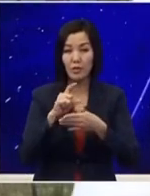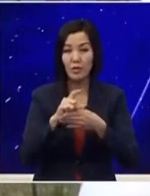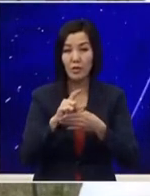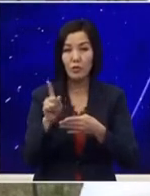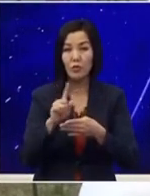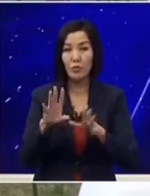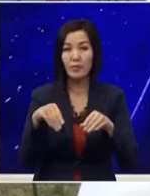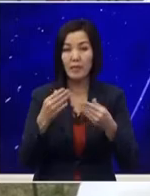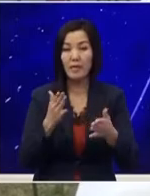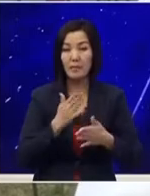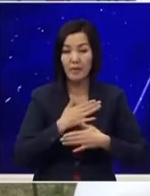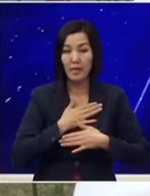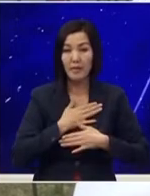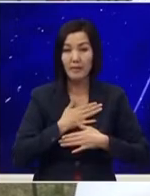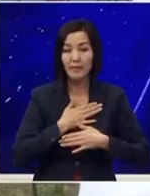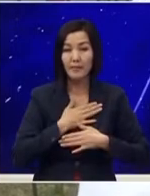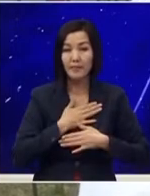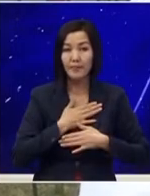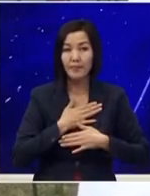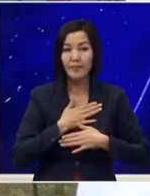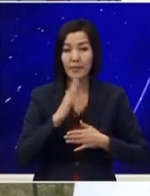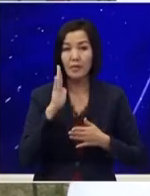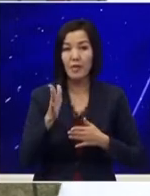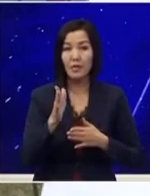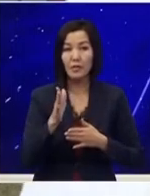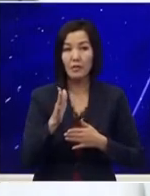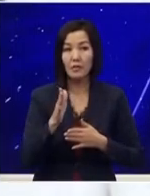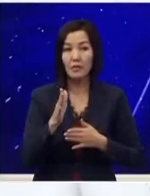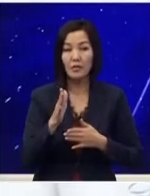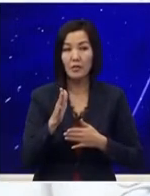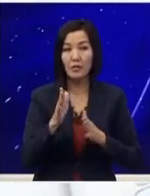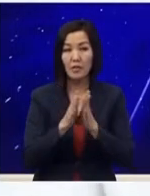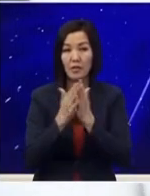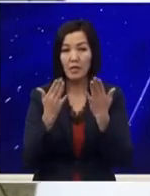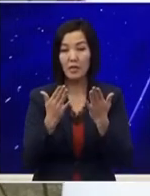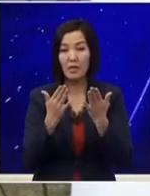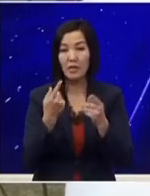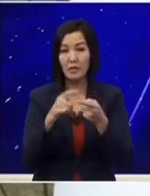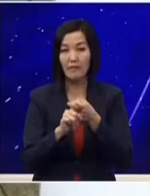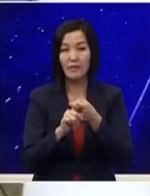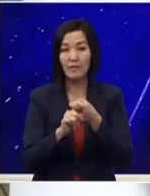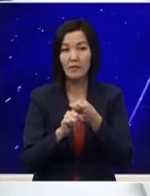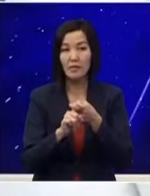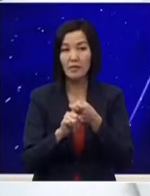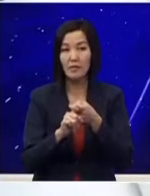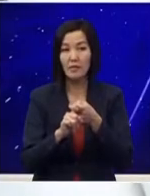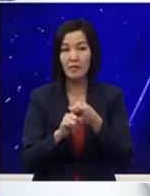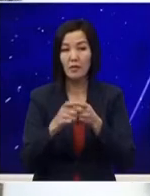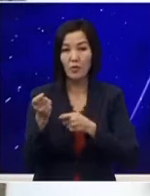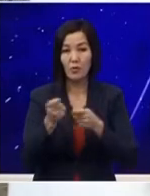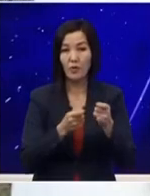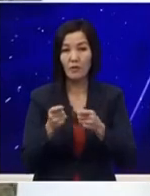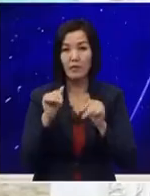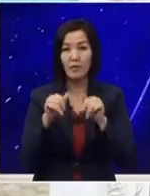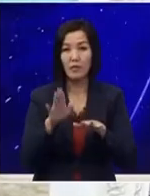чтобы сдать мне. Вот. А дальнейшая их судьба зависит теперь от наших